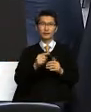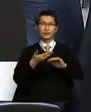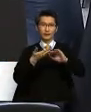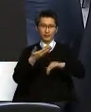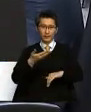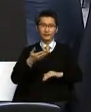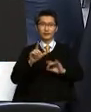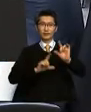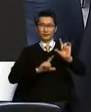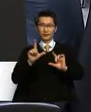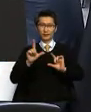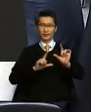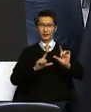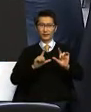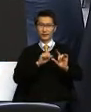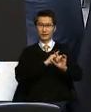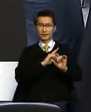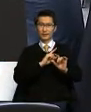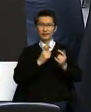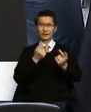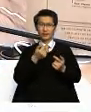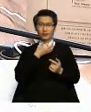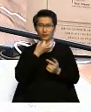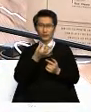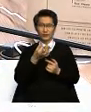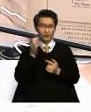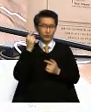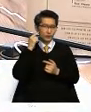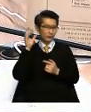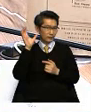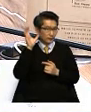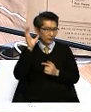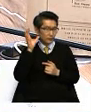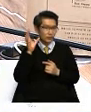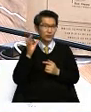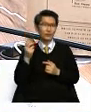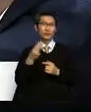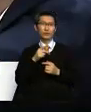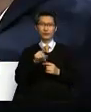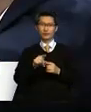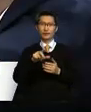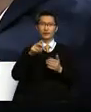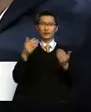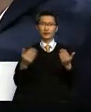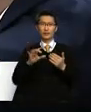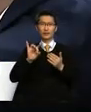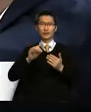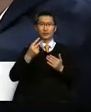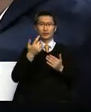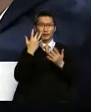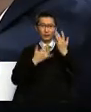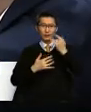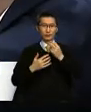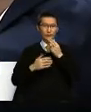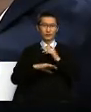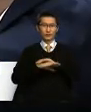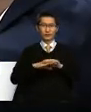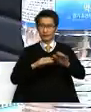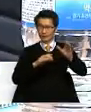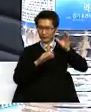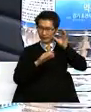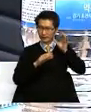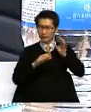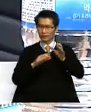낮은 자세에서 가장 작은 목소리를 귀담아 듣고 그것이 하나라도 빠짐없이 잘